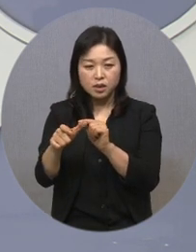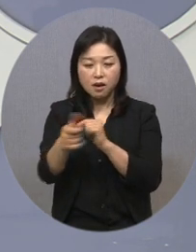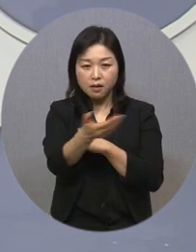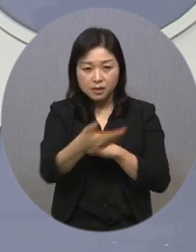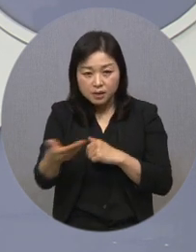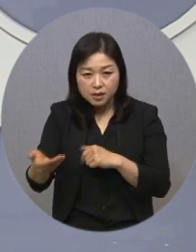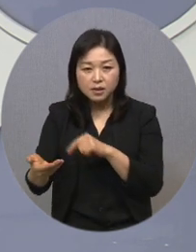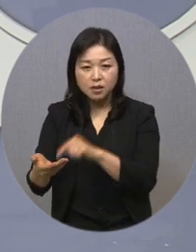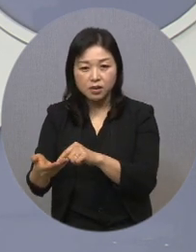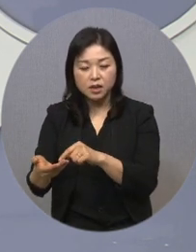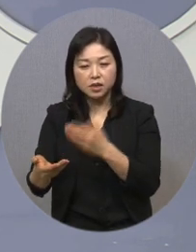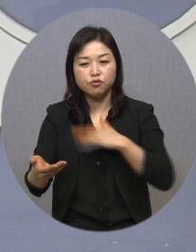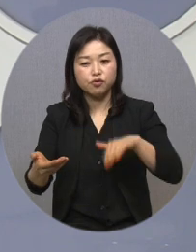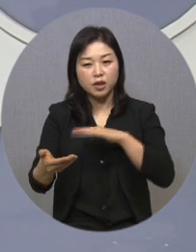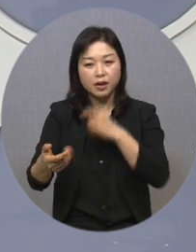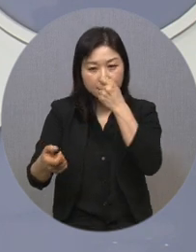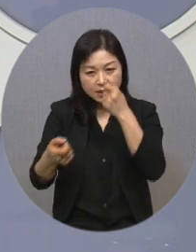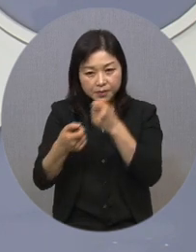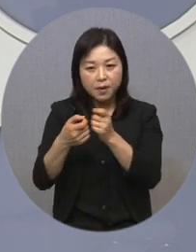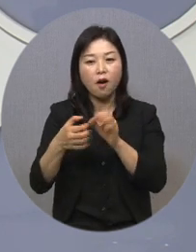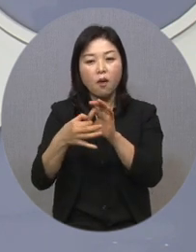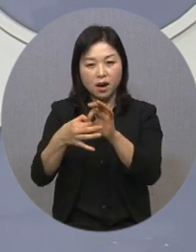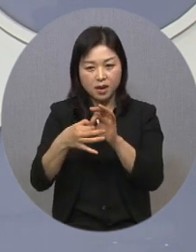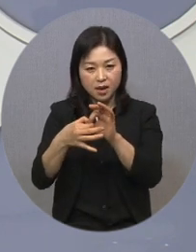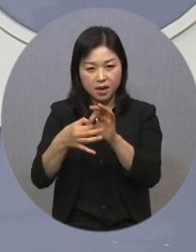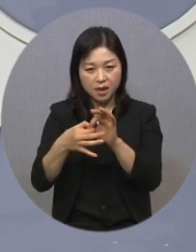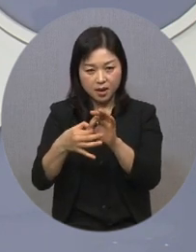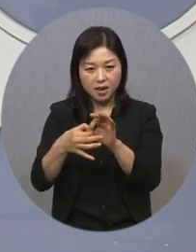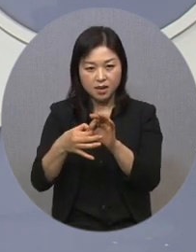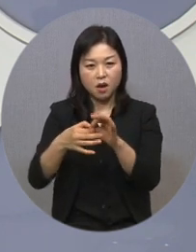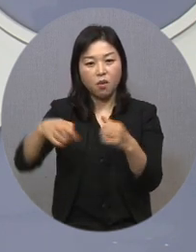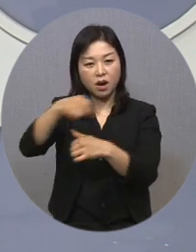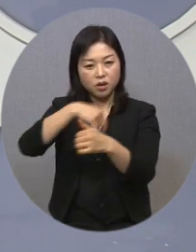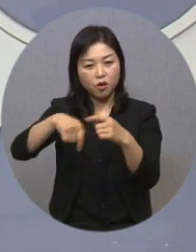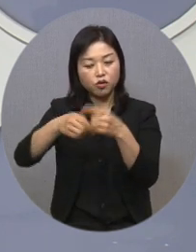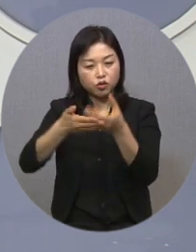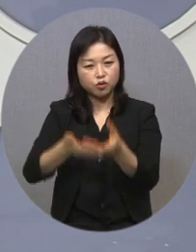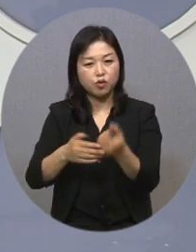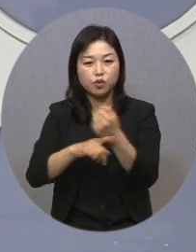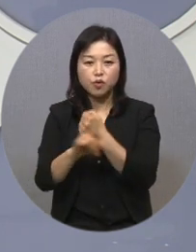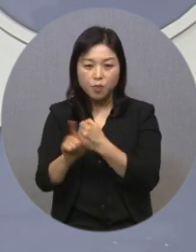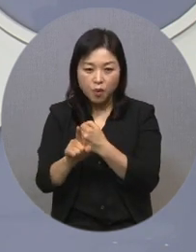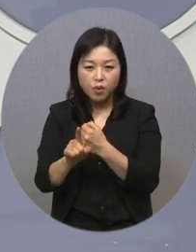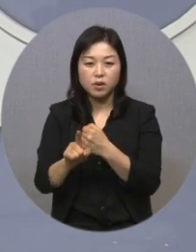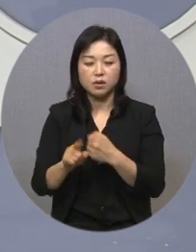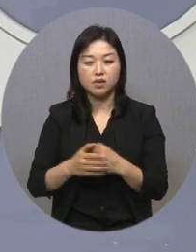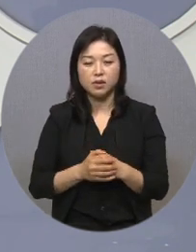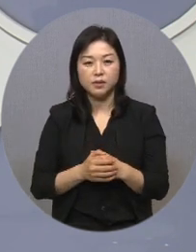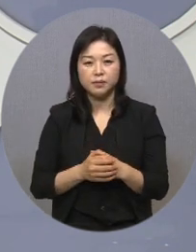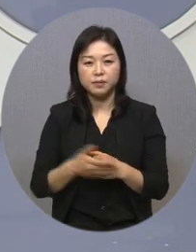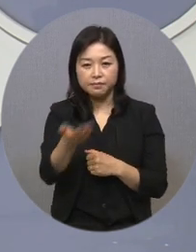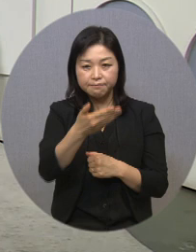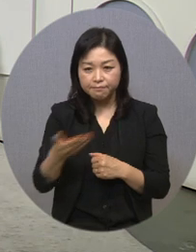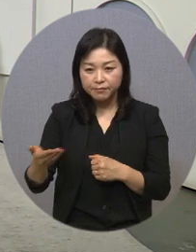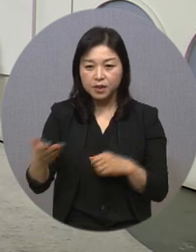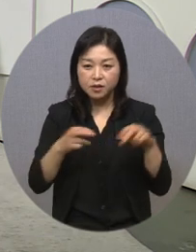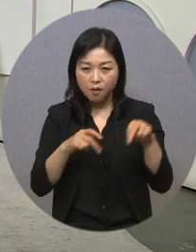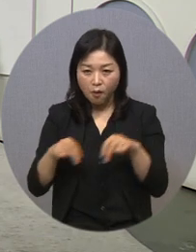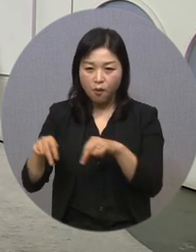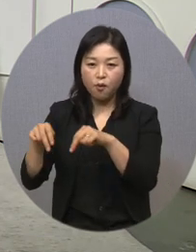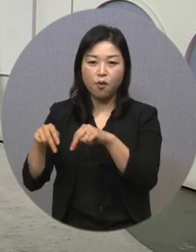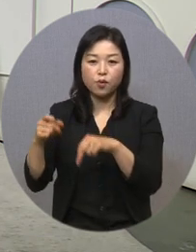어떤 친밀한 관계를 만드는지, 환경이 왜 중요한지 이런 것을 같이 하천을 걷기도 하고